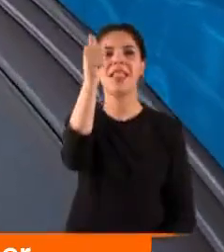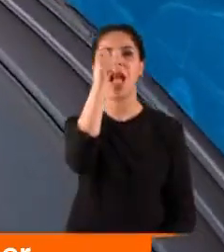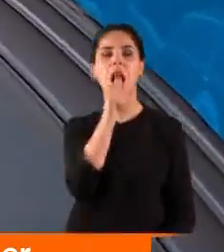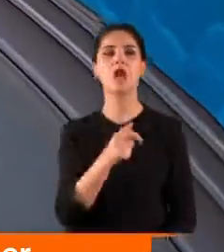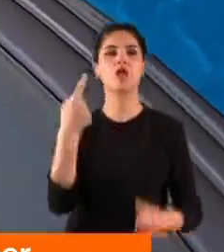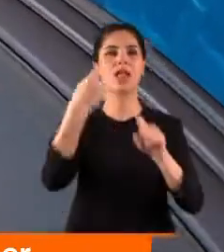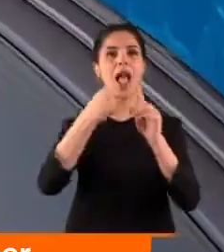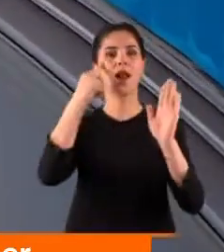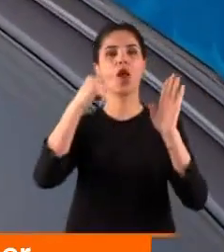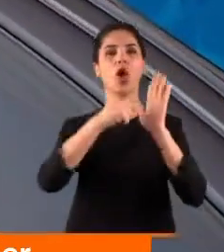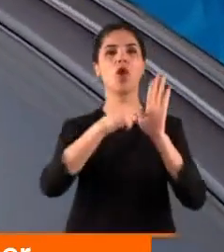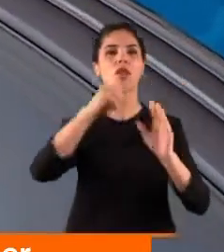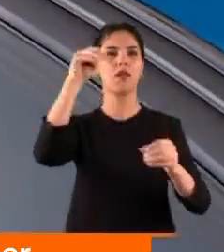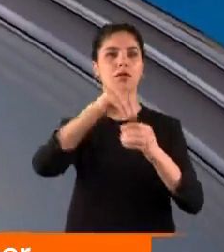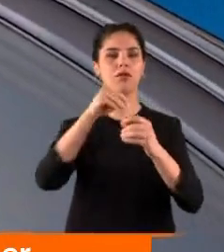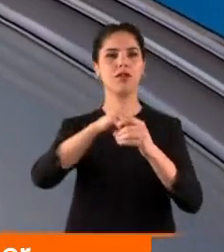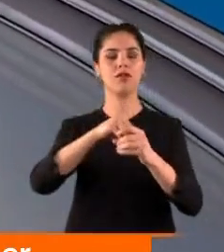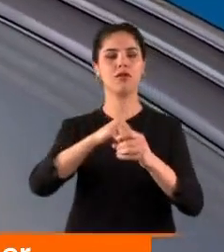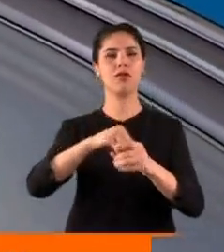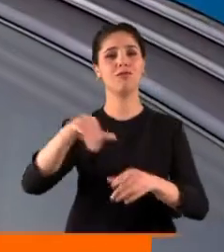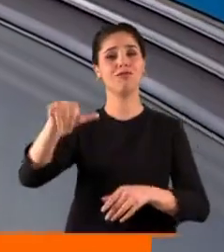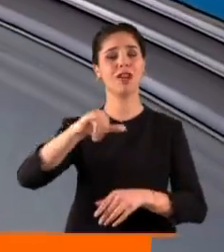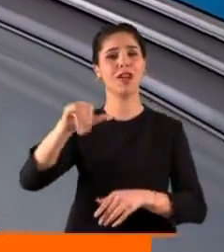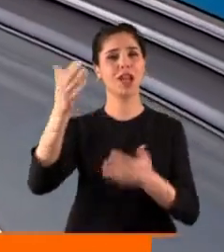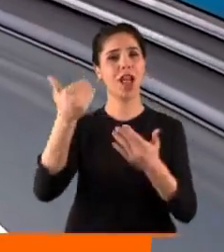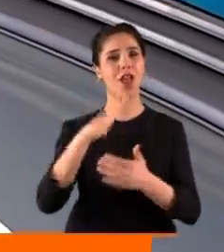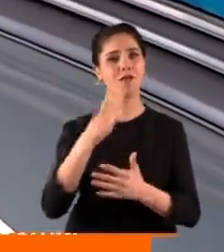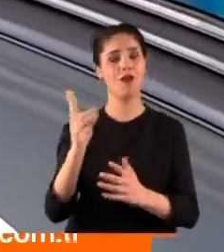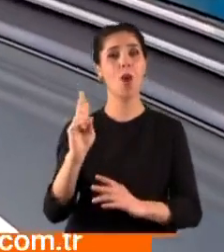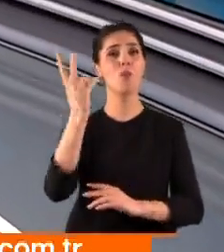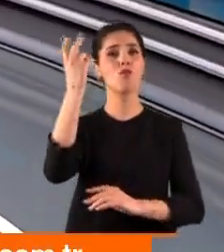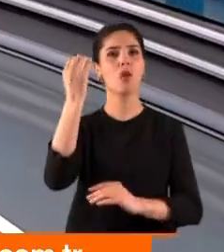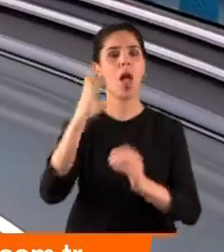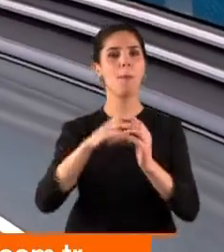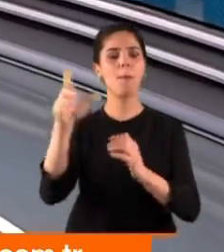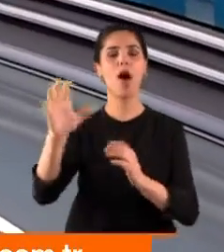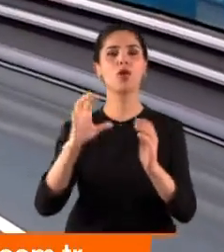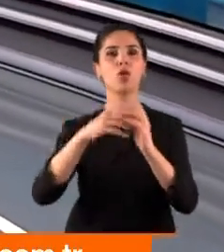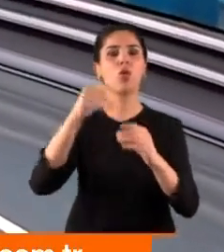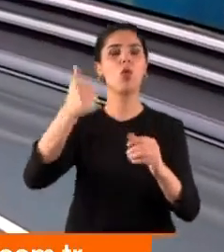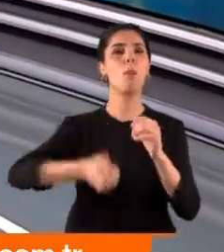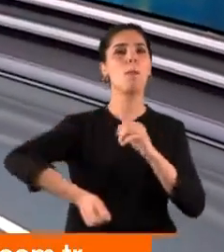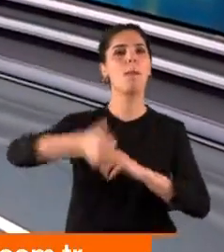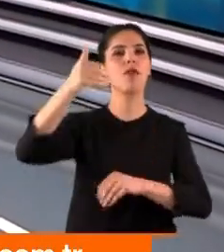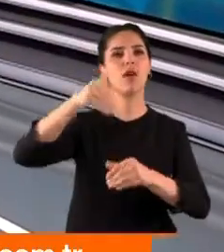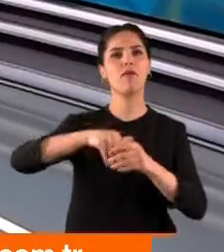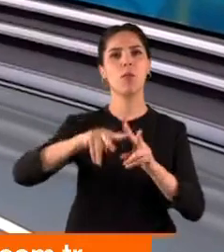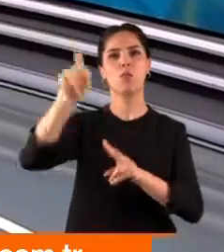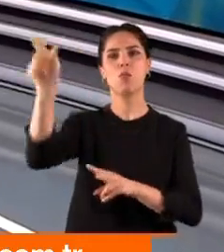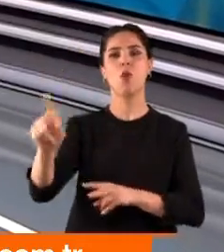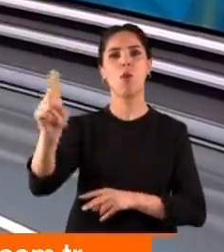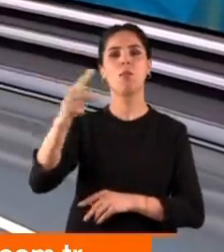3600 ek gösterge için artık geri sayım resmen başladı. Müjdeyi AK Parti Grup Başkan Vekili Muhammed Emin Akbaşoğlu